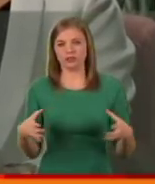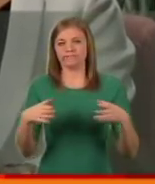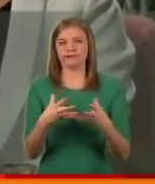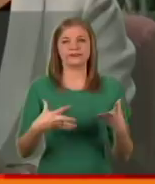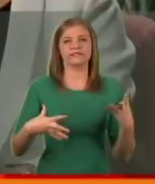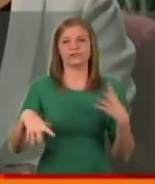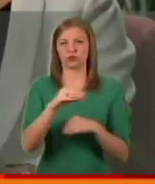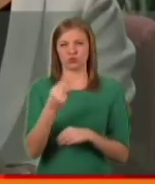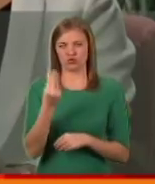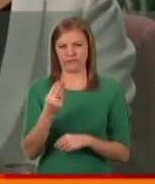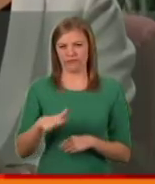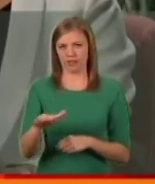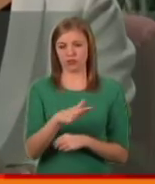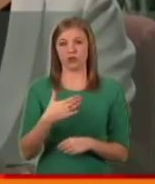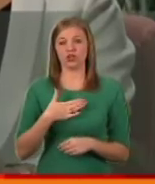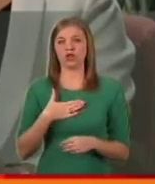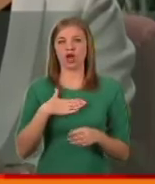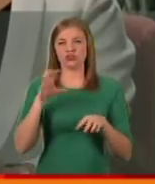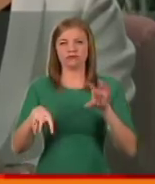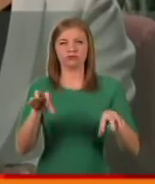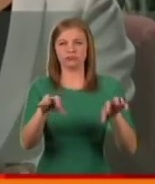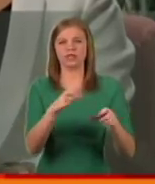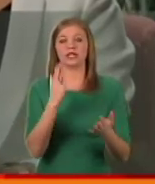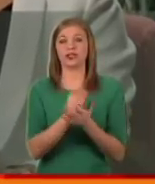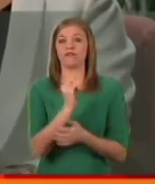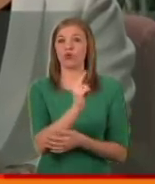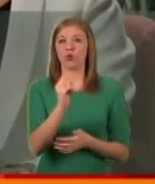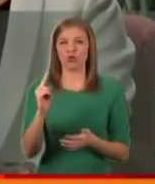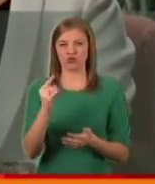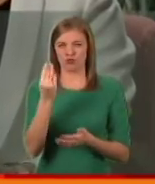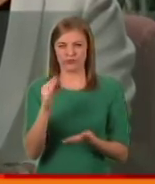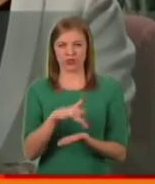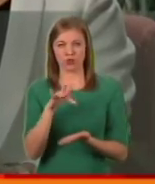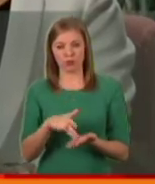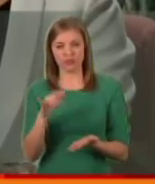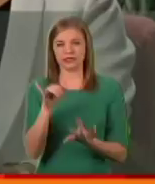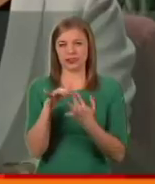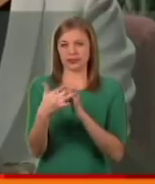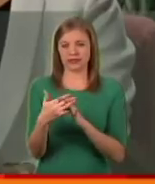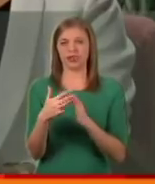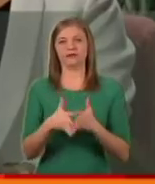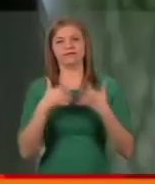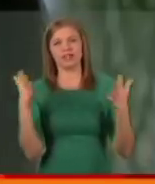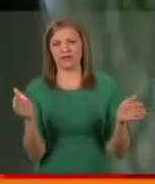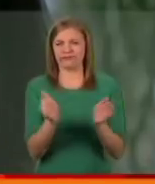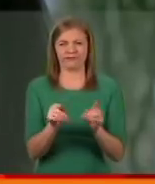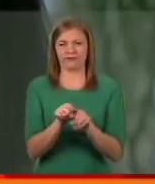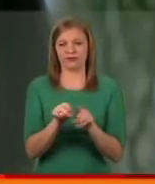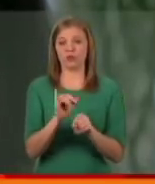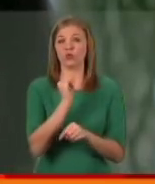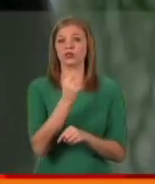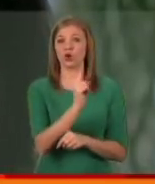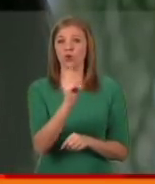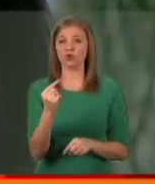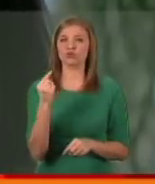цій боротьбі всю Швецію. Наші осередки боротьби є в кожному шведському місті та селі, великому і крихітному, де